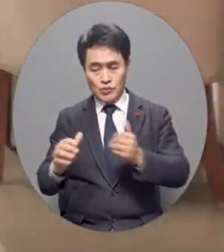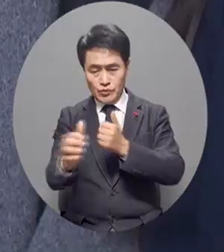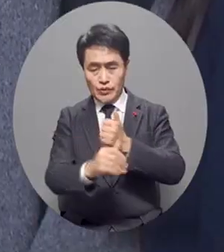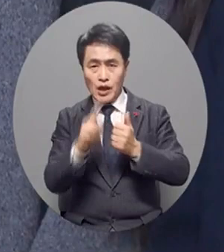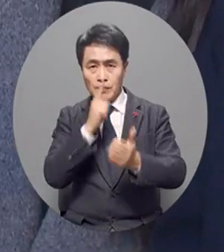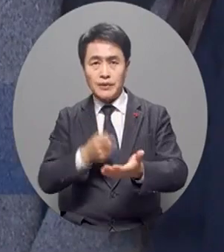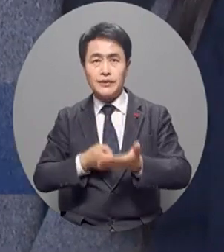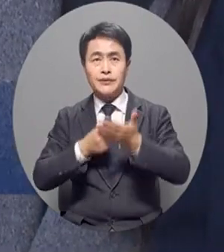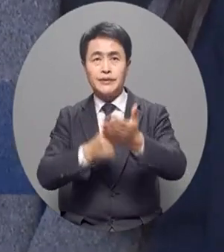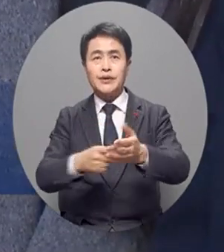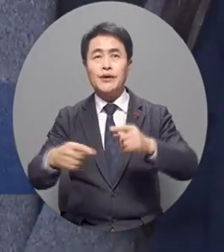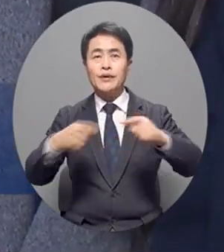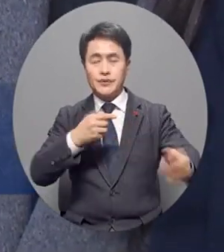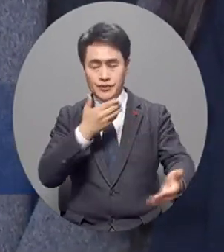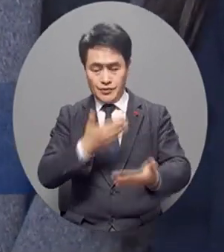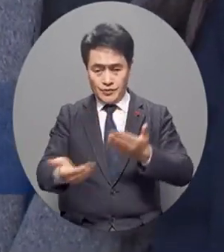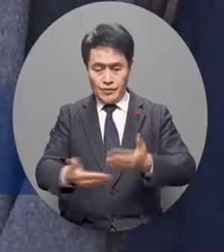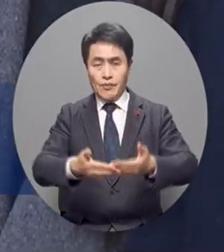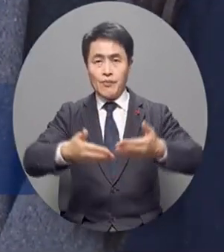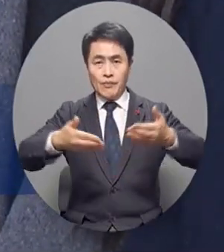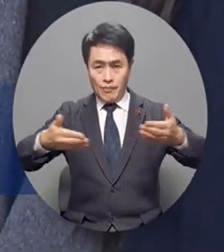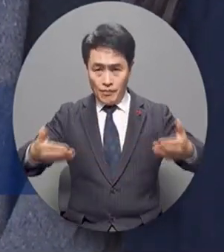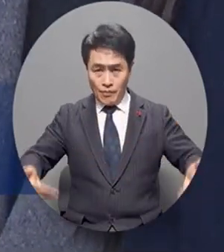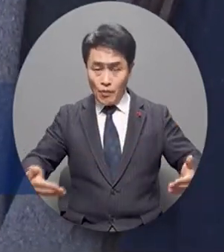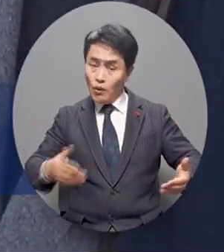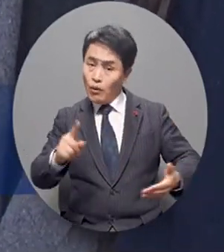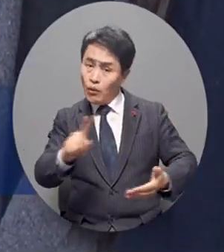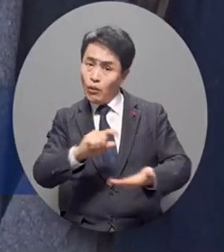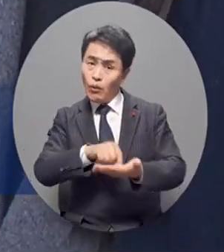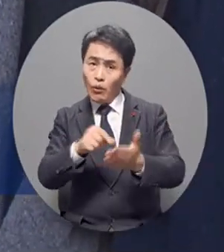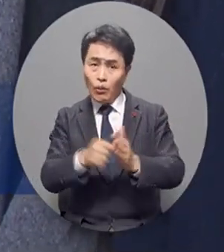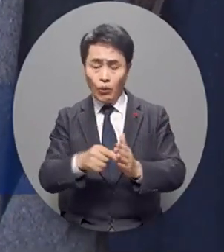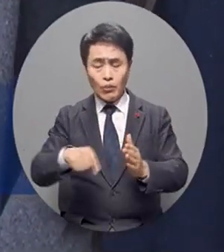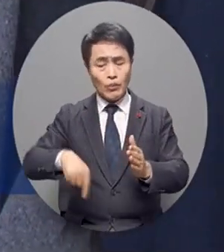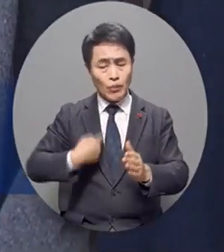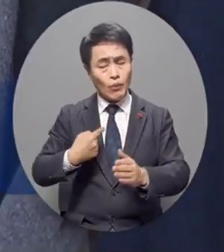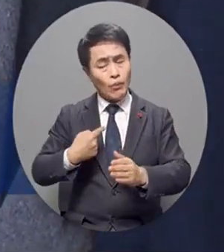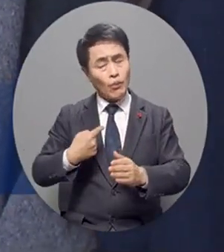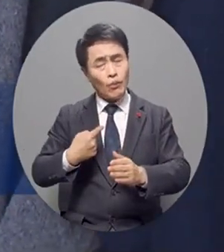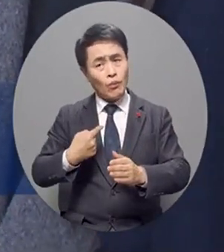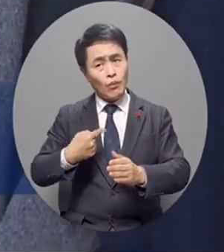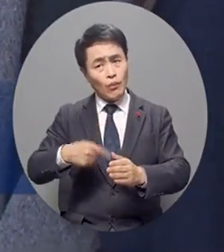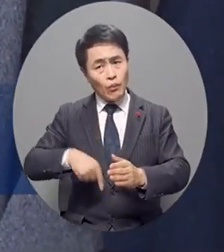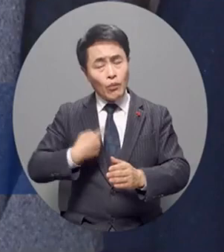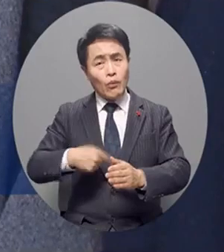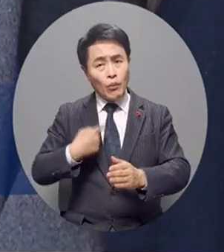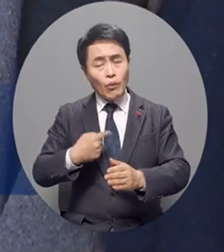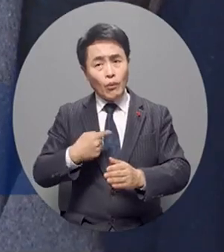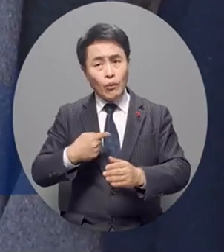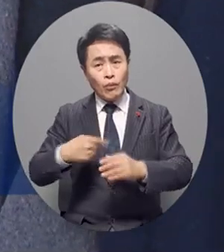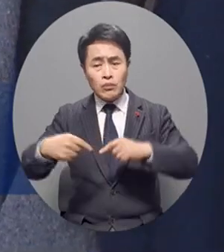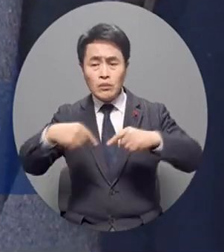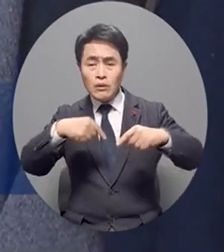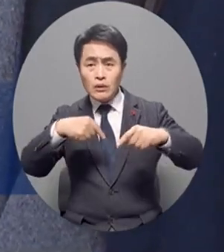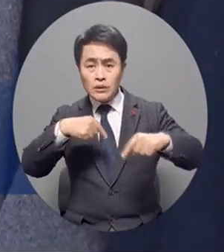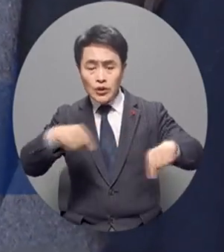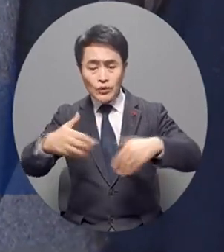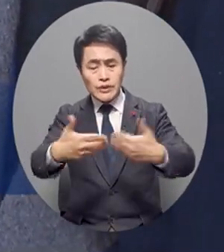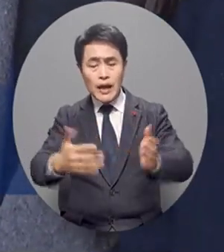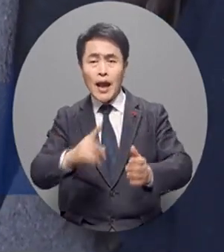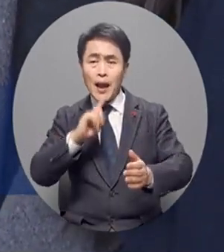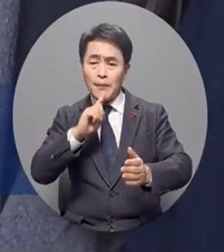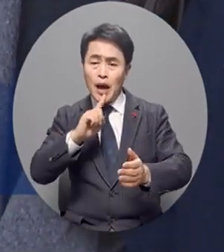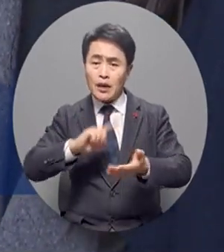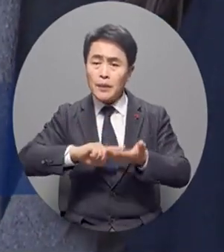읽혔습니다. 정치 경험이 있는 분, 어느 정도 독자적인 그 정당의 목소리를 낼수